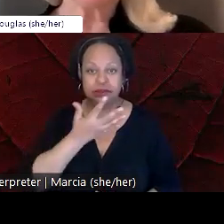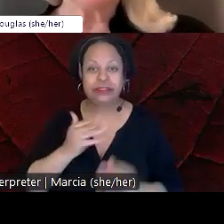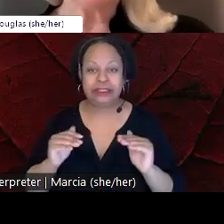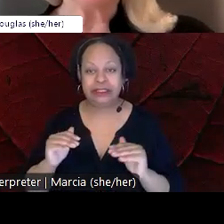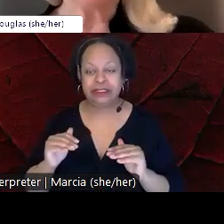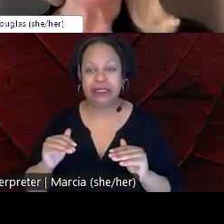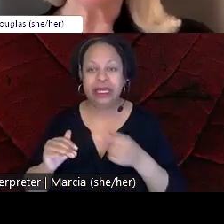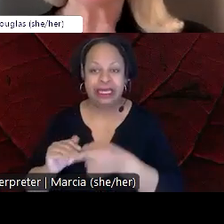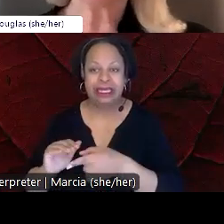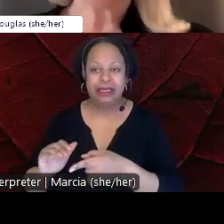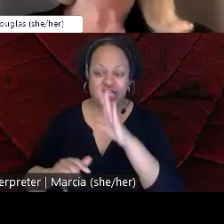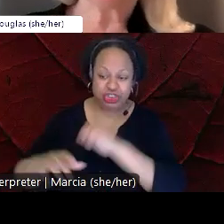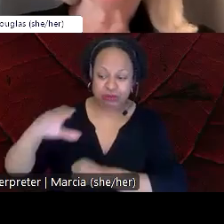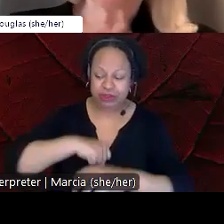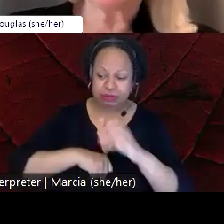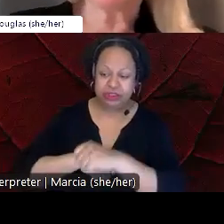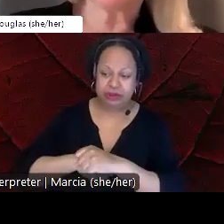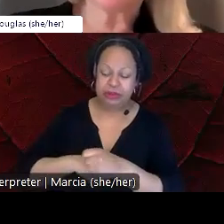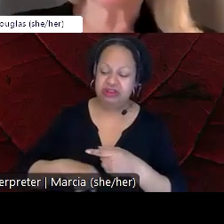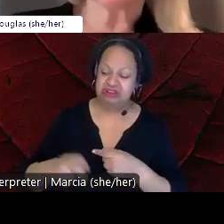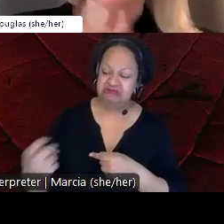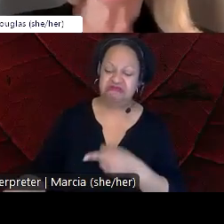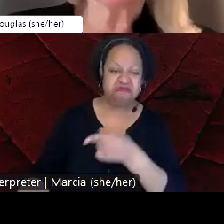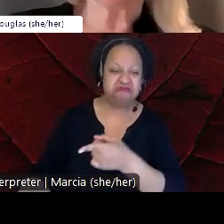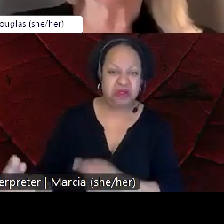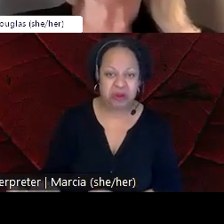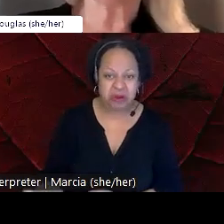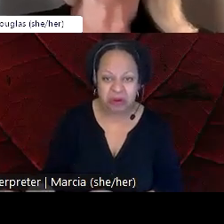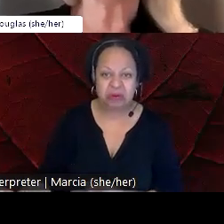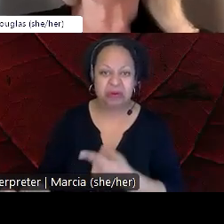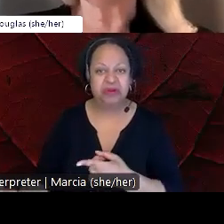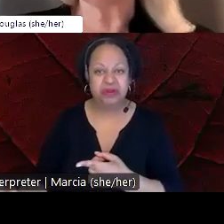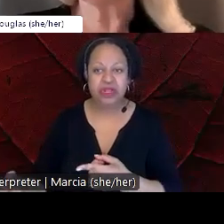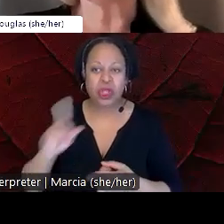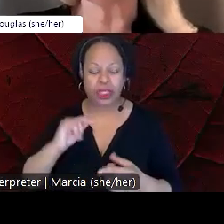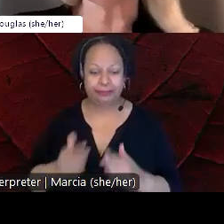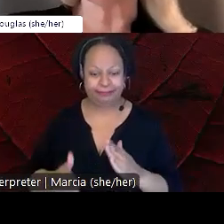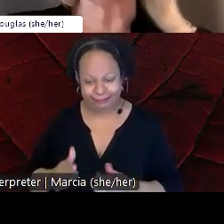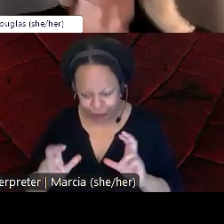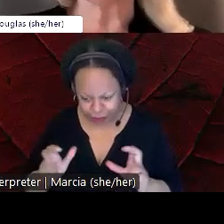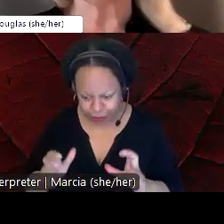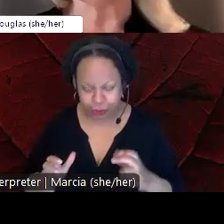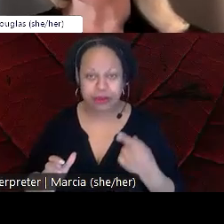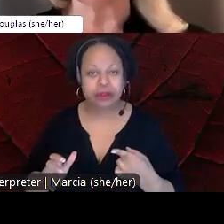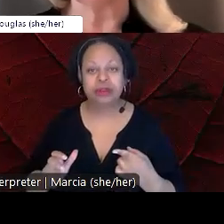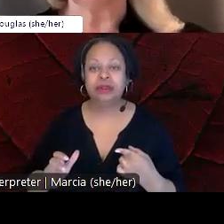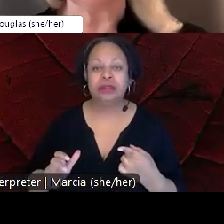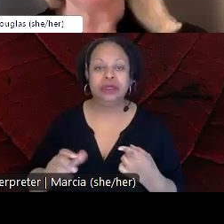socialement désintéressés parce qu'ils veulent rester seuls ou sont éternellement donc dans